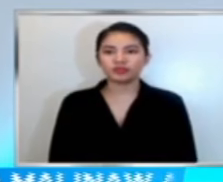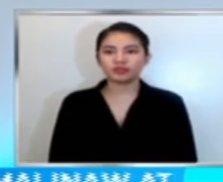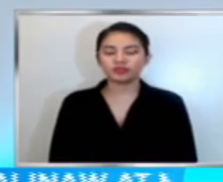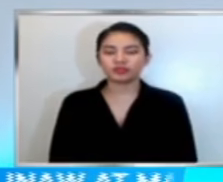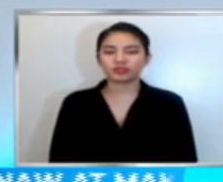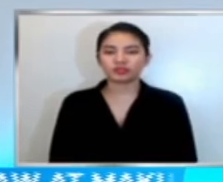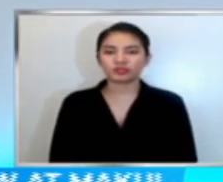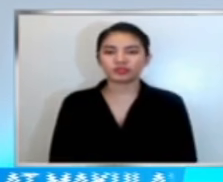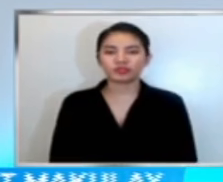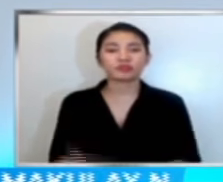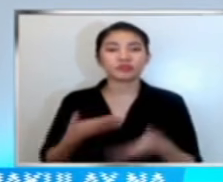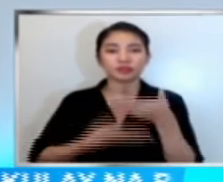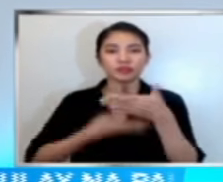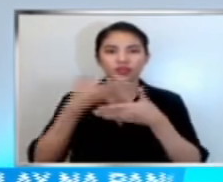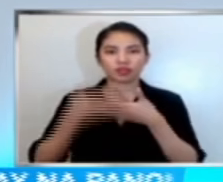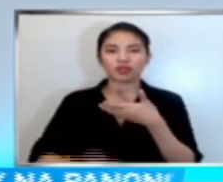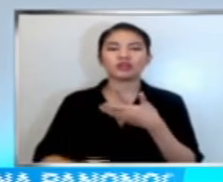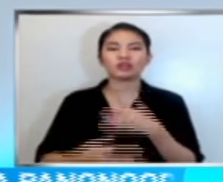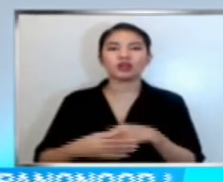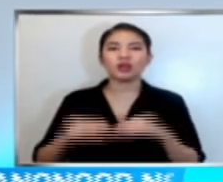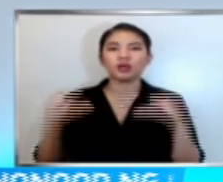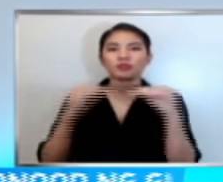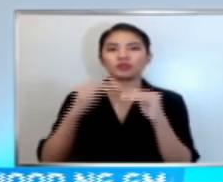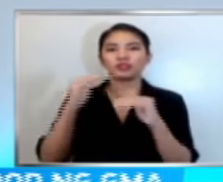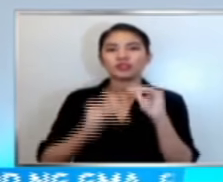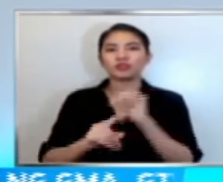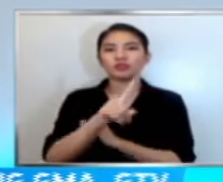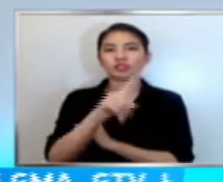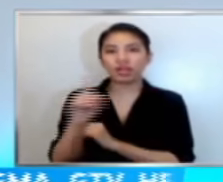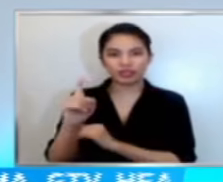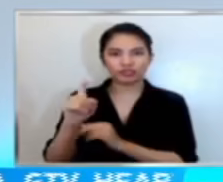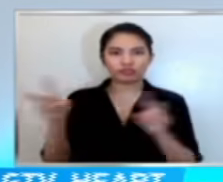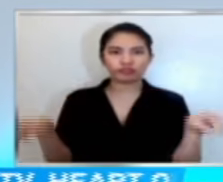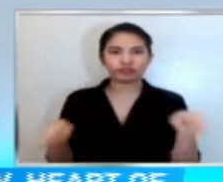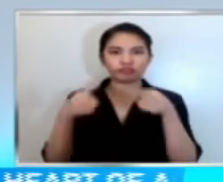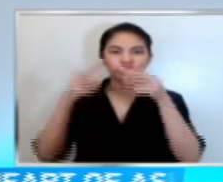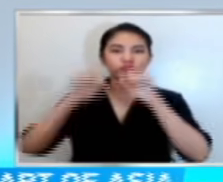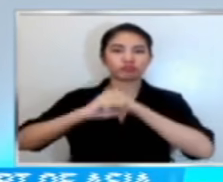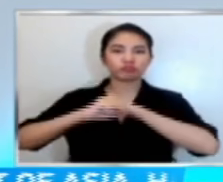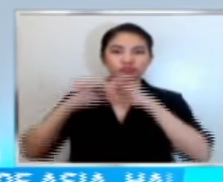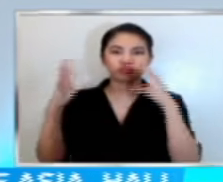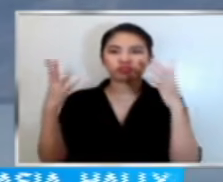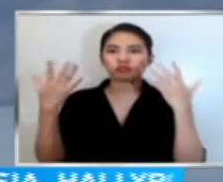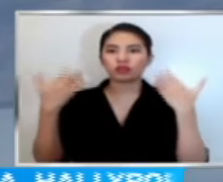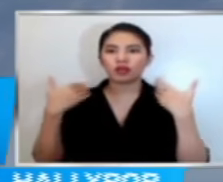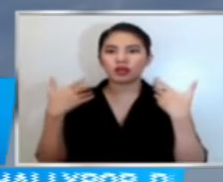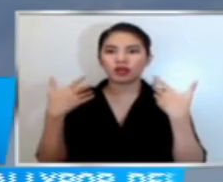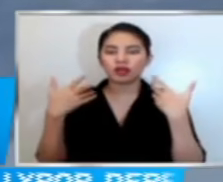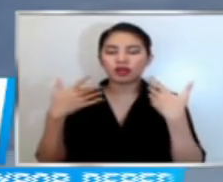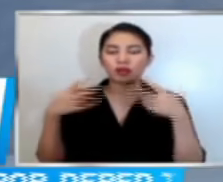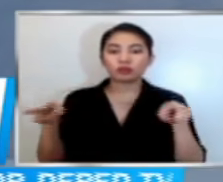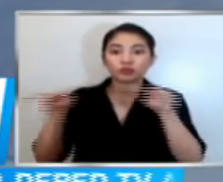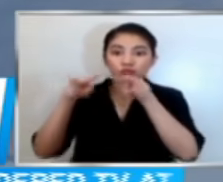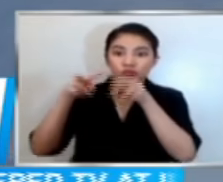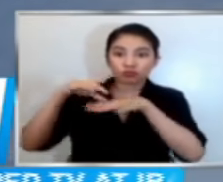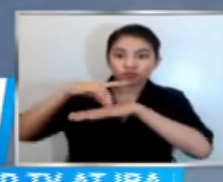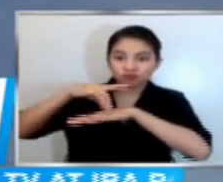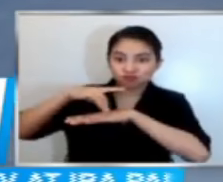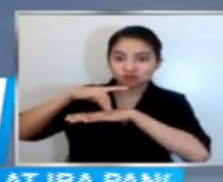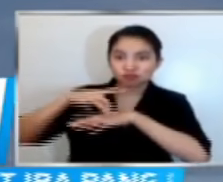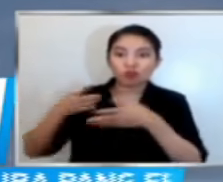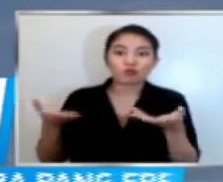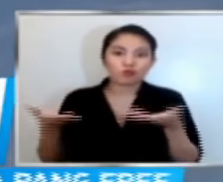Mahigit 100 volcanic earthquakes ang naitala sa Taal Volcano sa nakalipas na 24 oras. Ayon sa FEVOX, patuloy pa rin ang